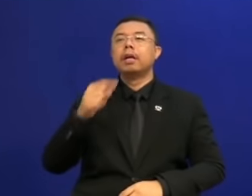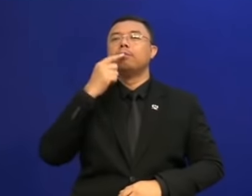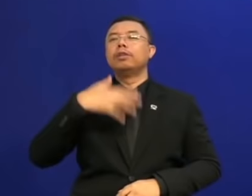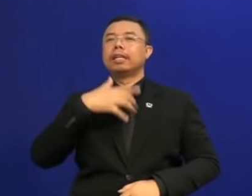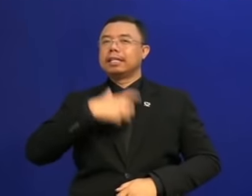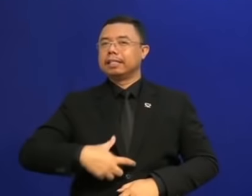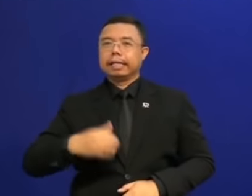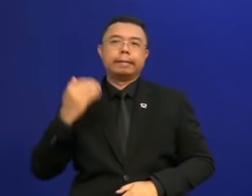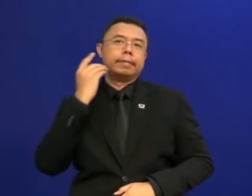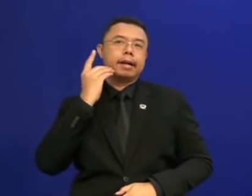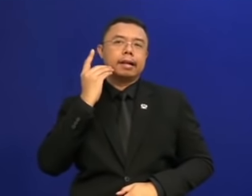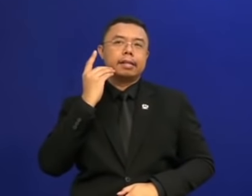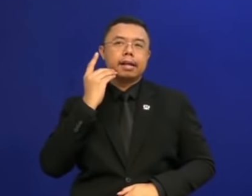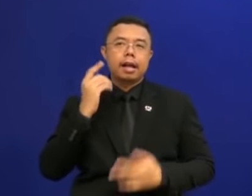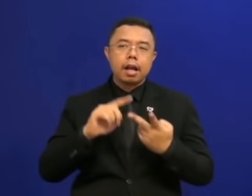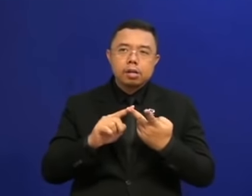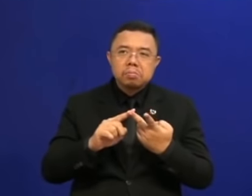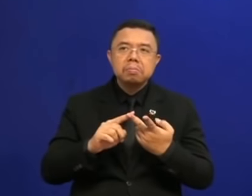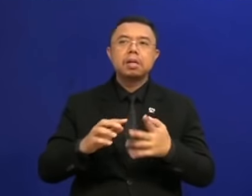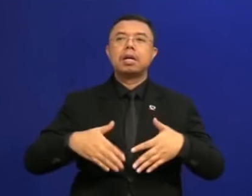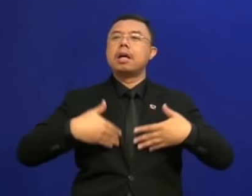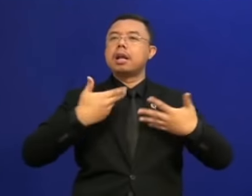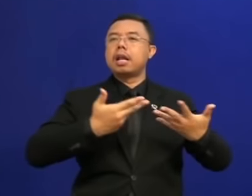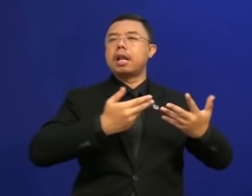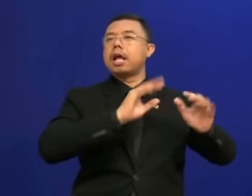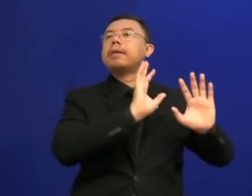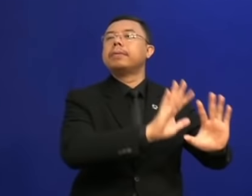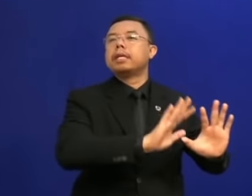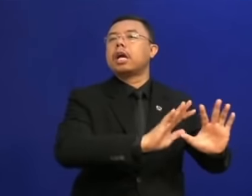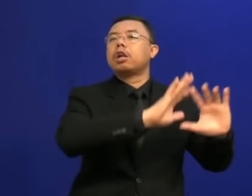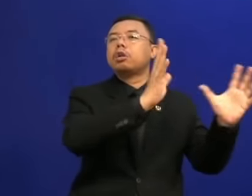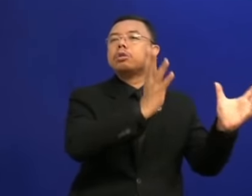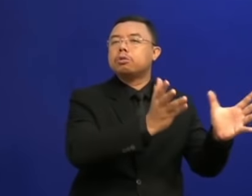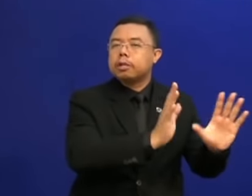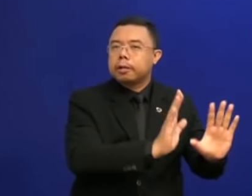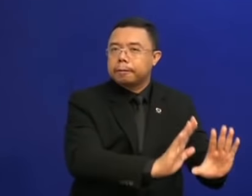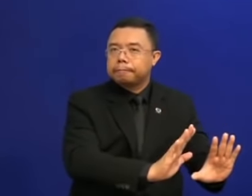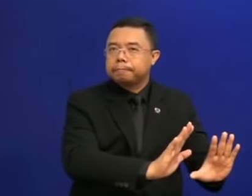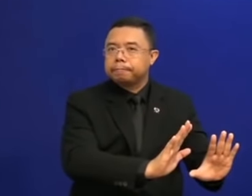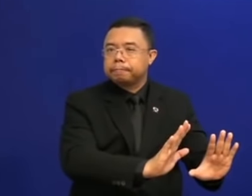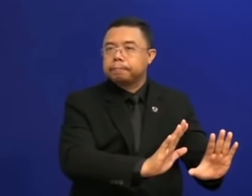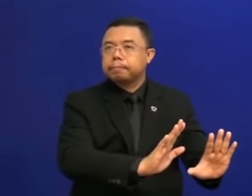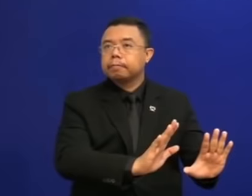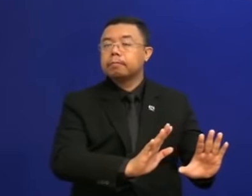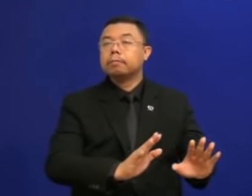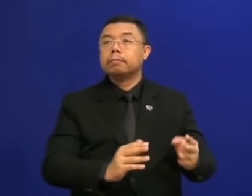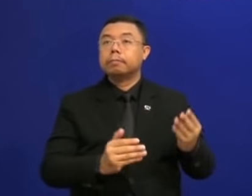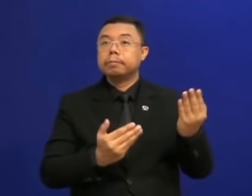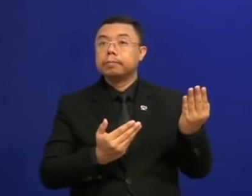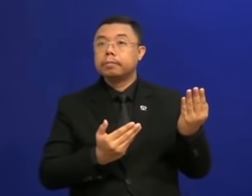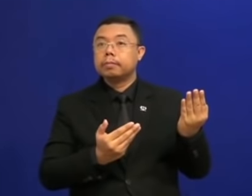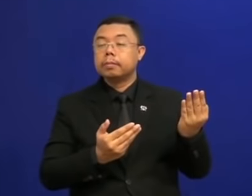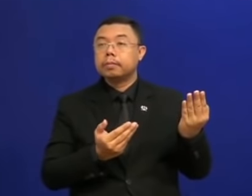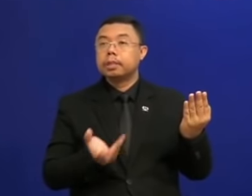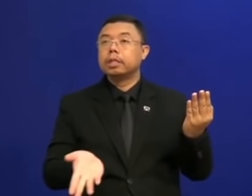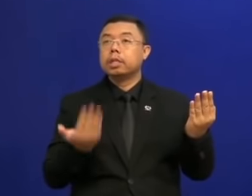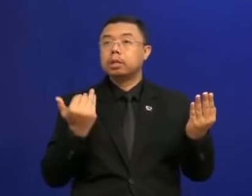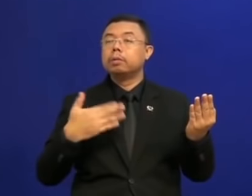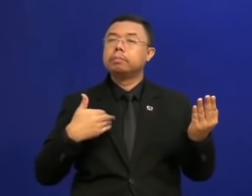sikap berjaga-jaga, kerelaan meninggalkan dunia, nah ini hidupnya